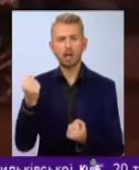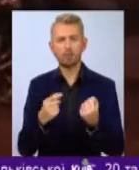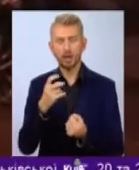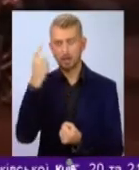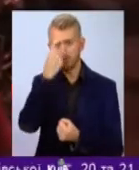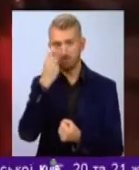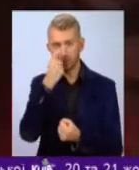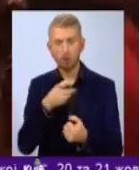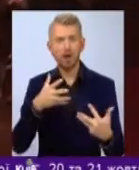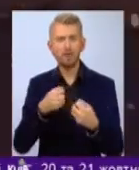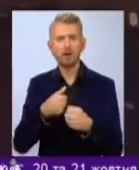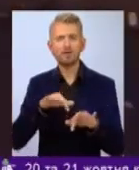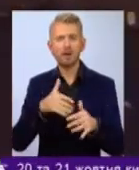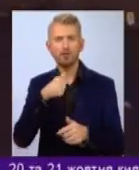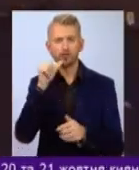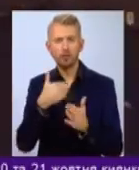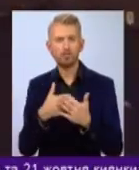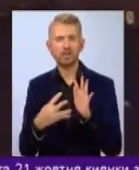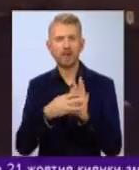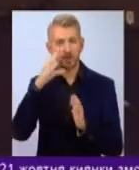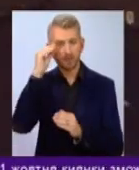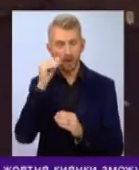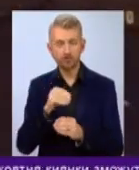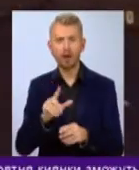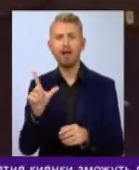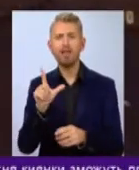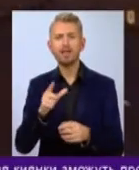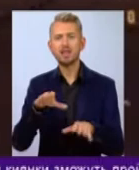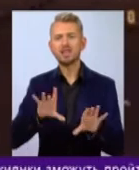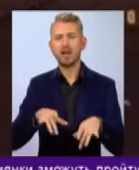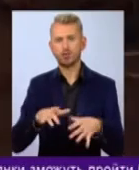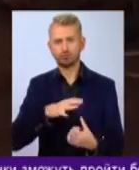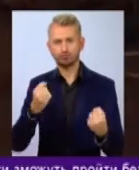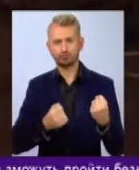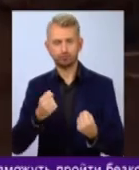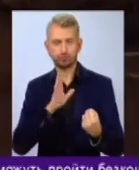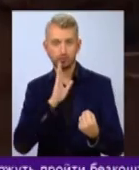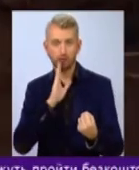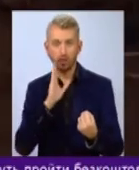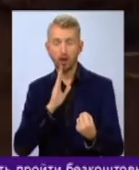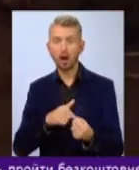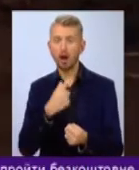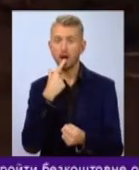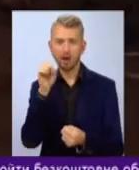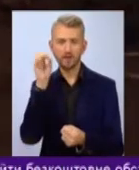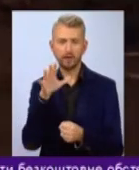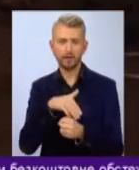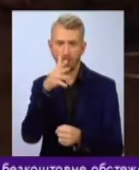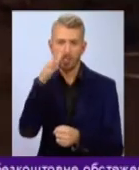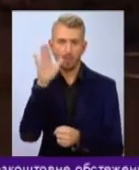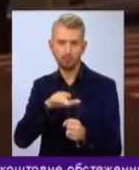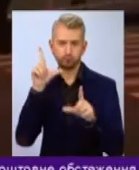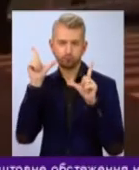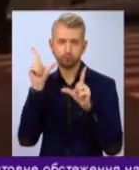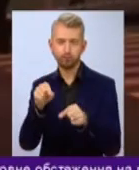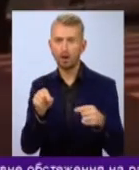Аварія, нагадаю, сталася вчора близько 9-ї вечора. «Лексус», яким керувала 20-річна водійка, виїхав на заборонений сигнал світлофора і спричинив зіткнення з